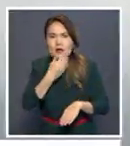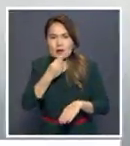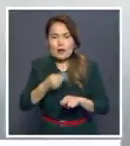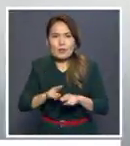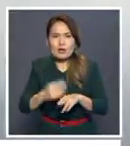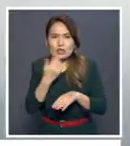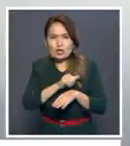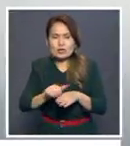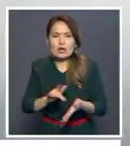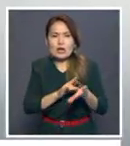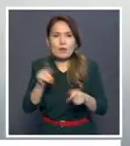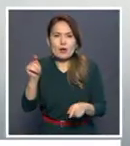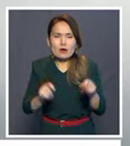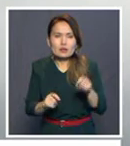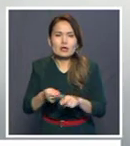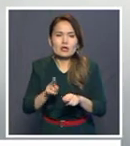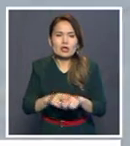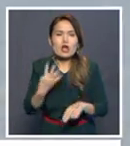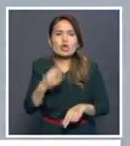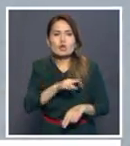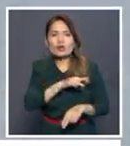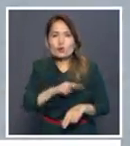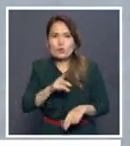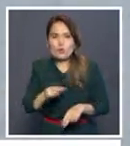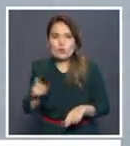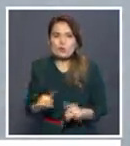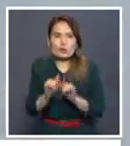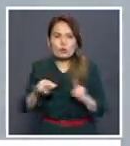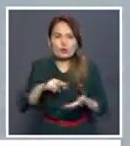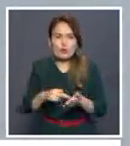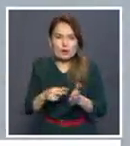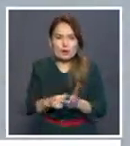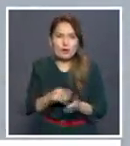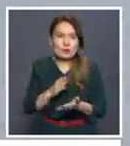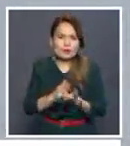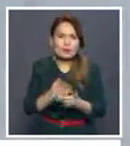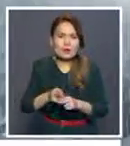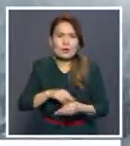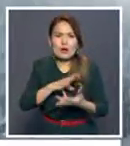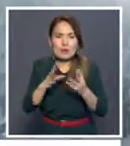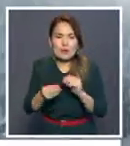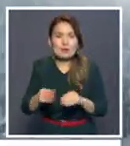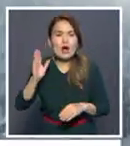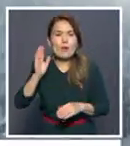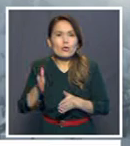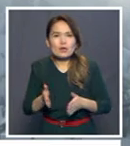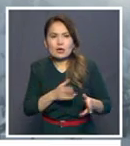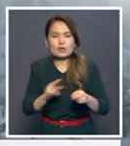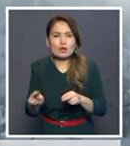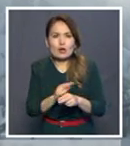қысқы туризмді дамытып, туристердің санын 4 миллионға жеткізу көзделіп отыр. Сондықтан болашақта Алатау баурайындағы шаңғы жолдарының қашықтығын